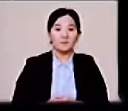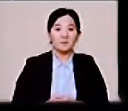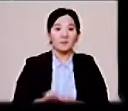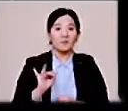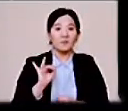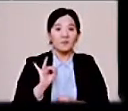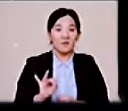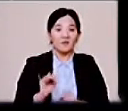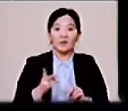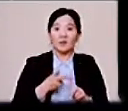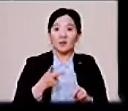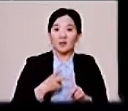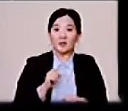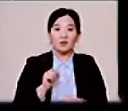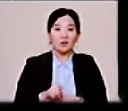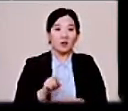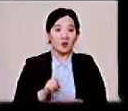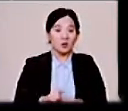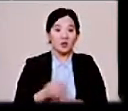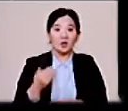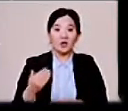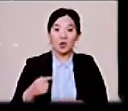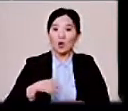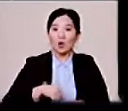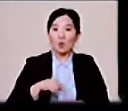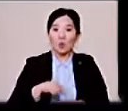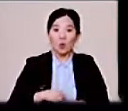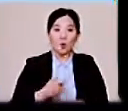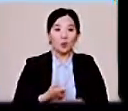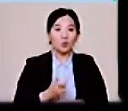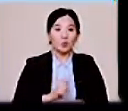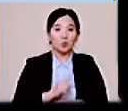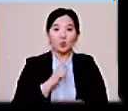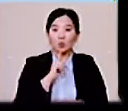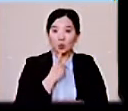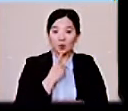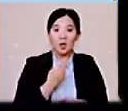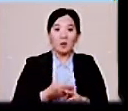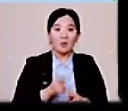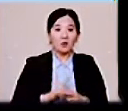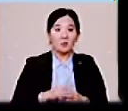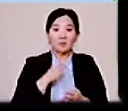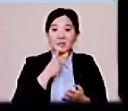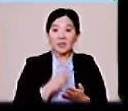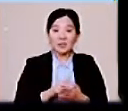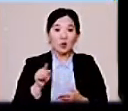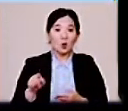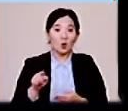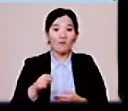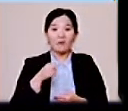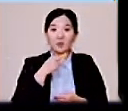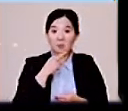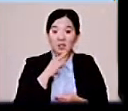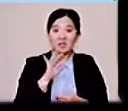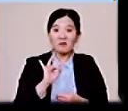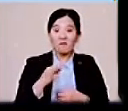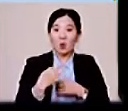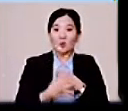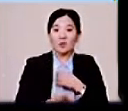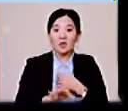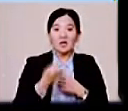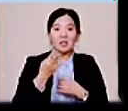И вторая задачка, ребят, она более трудная. Поэтому посмотрите на нее внимательно, и в конце